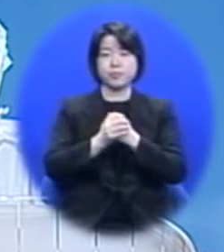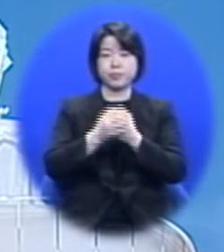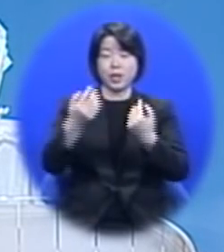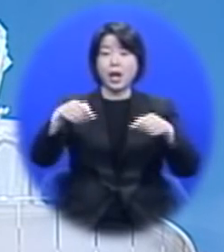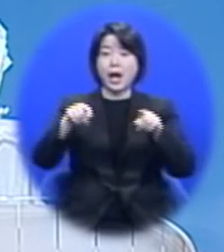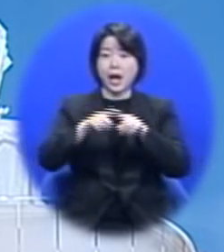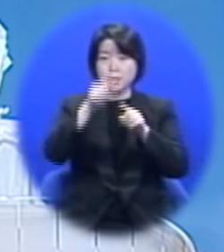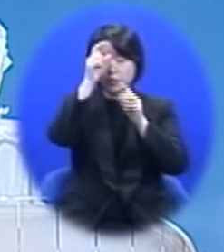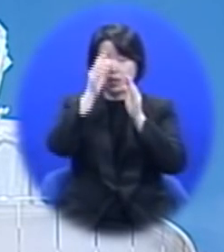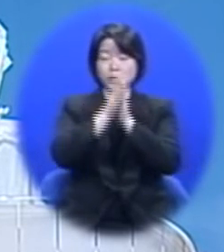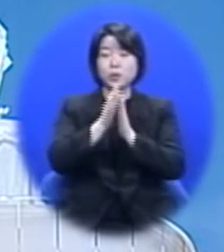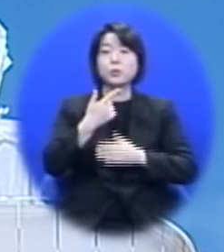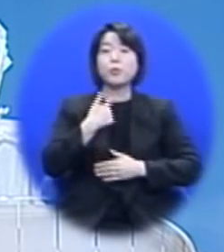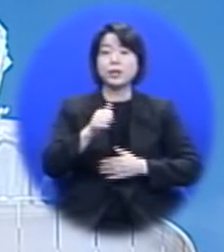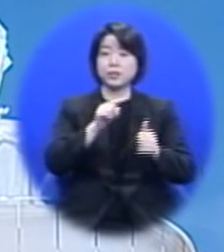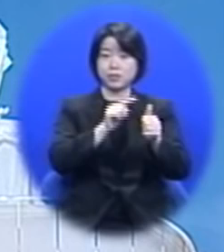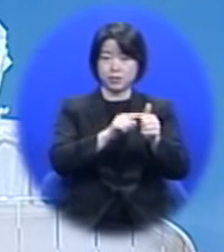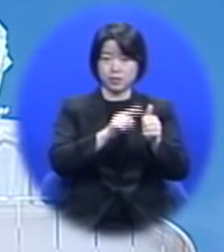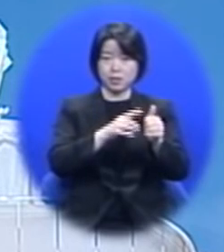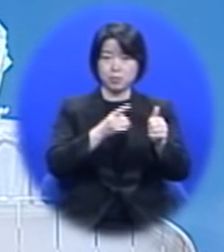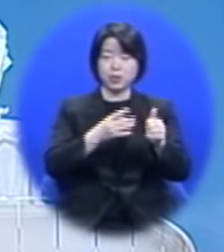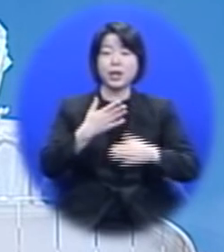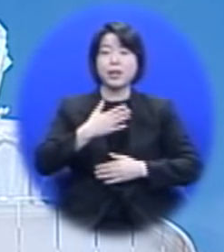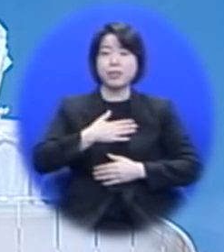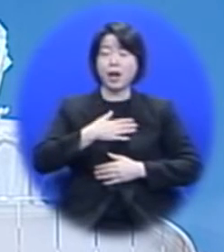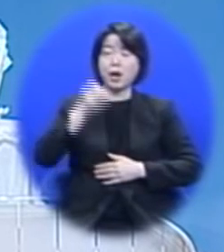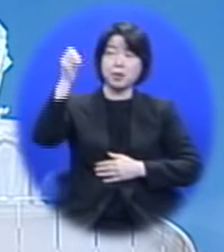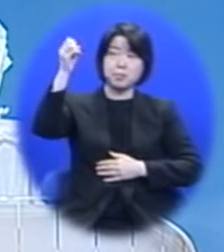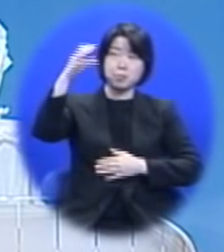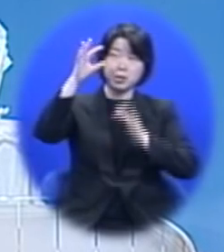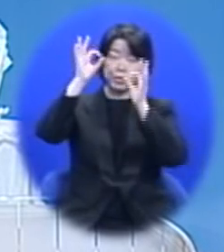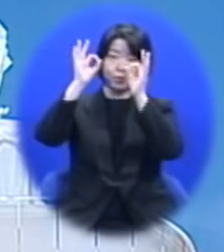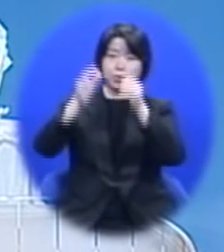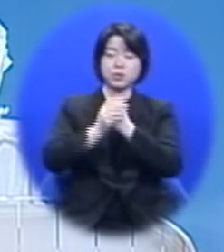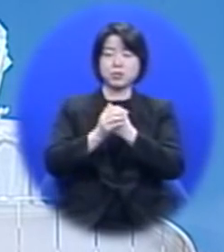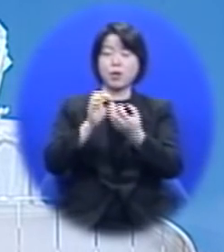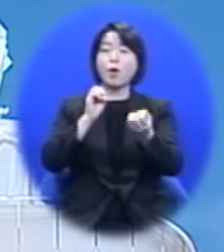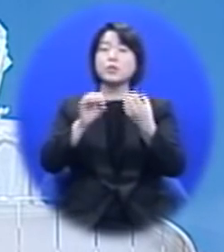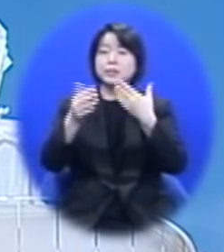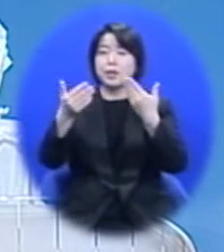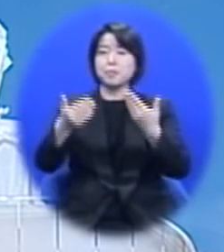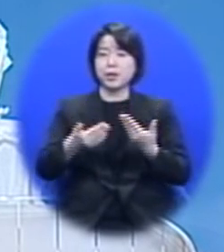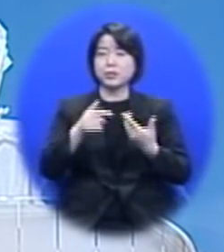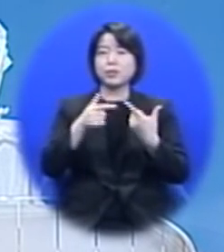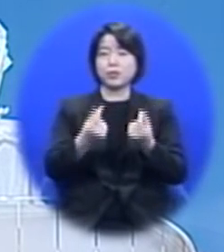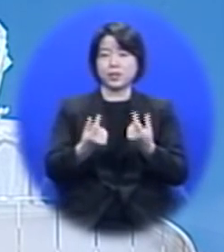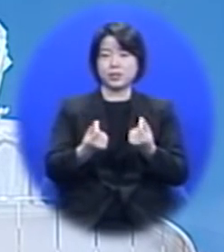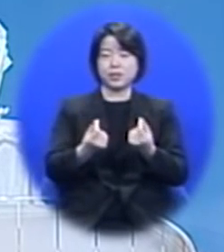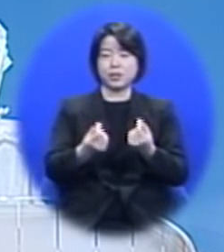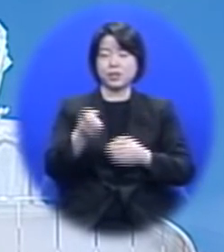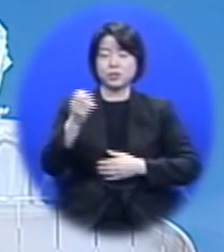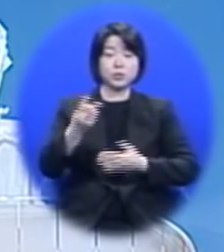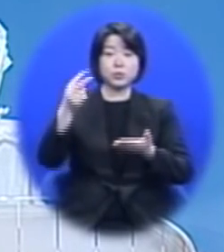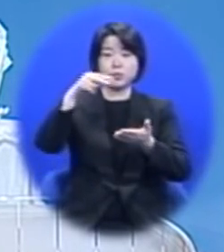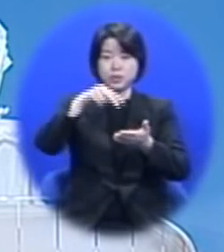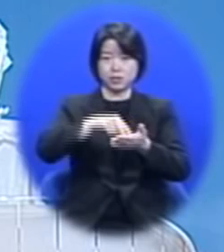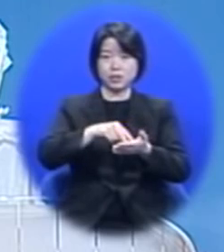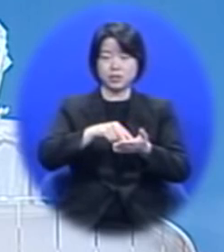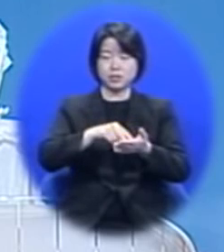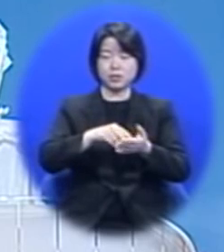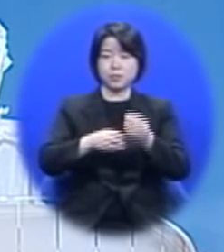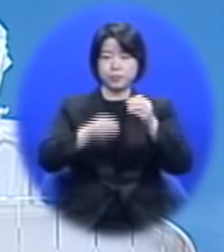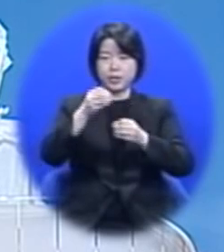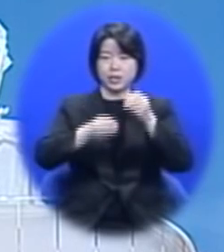함께 기도하던 남편에게 나 빛이 보였어. 응답받은 것 같아. 그리고 일어나서